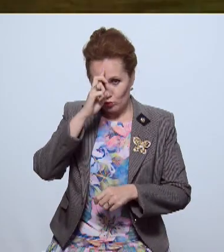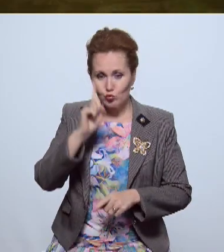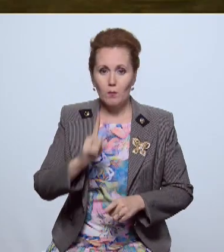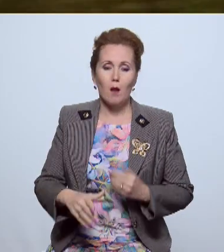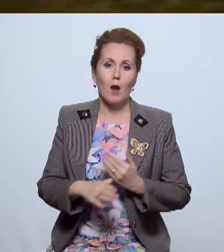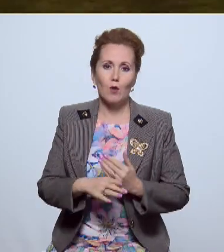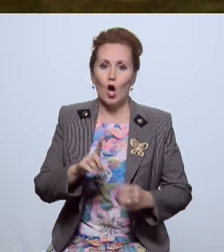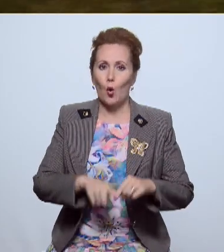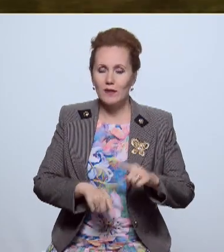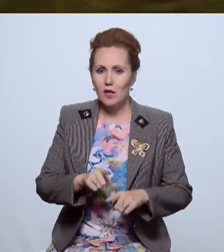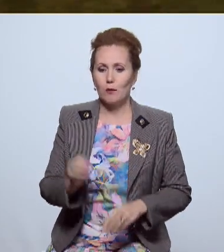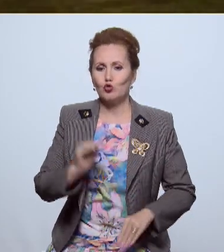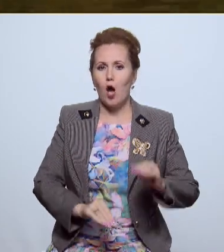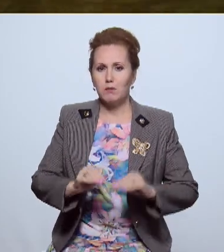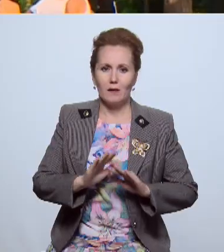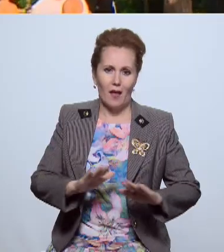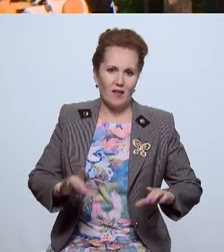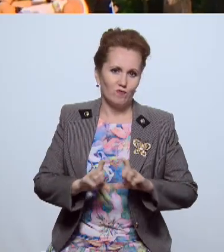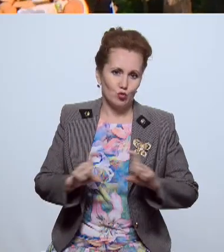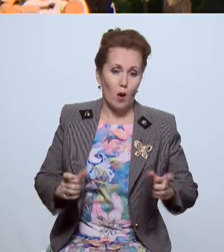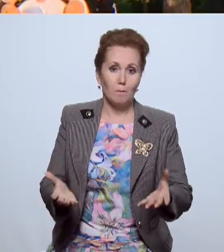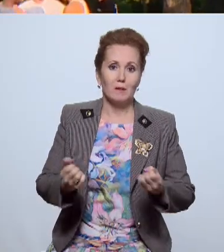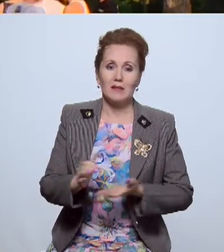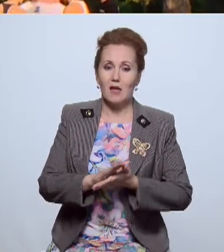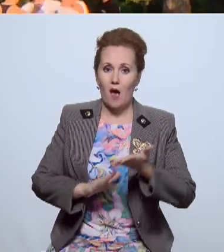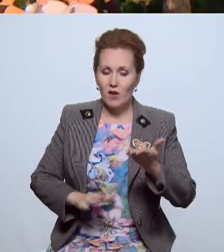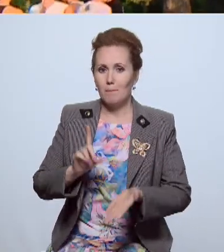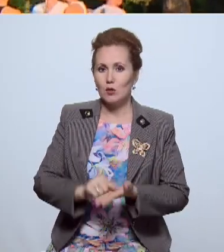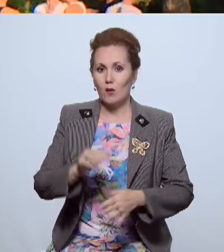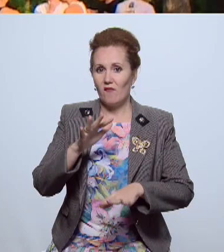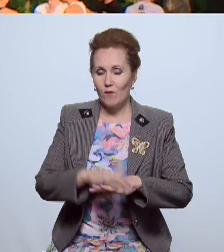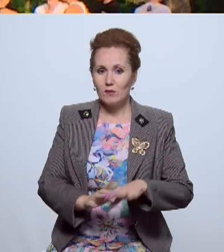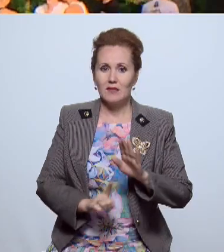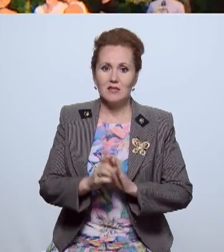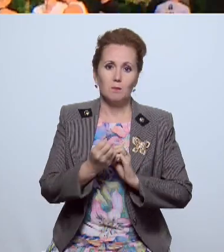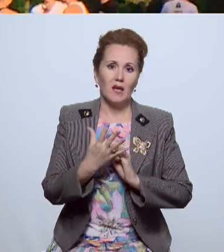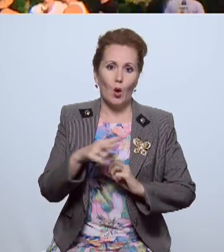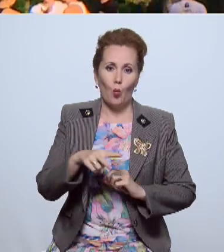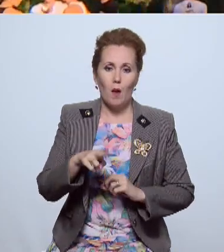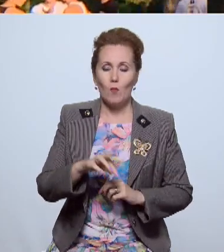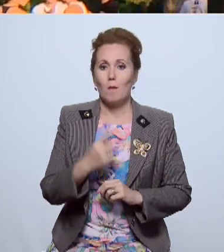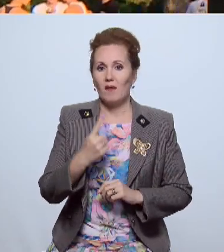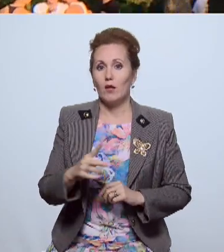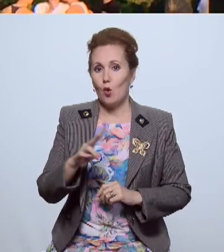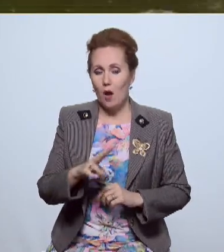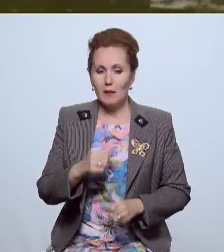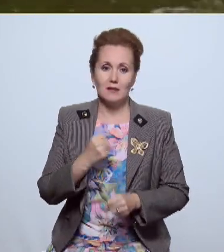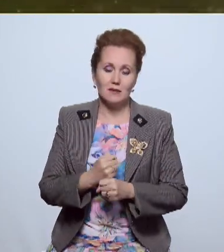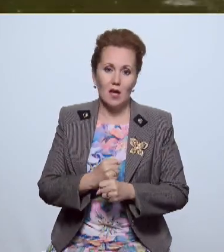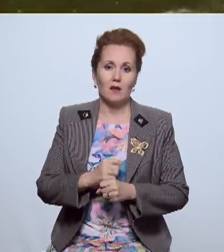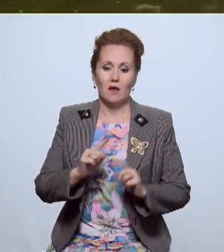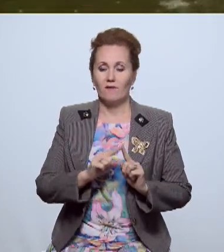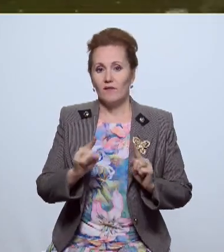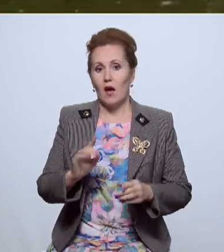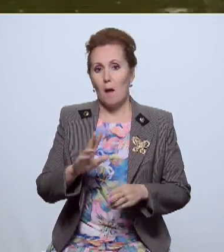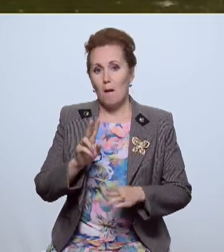родителям собрать детей в школу. Принимать заявление будет пенсионный фонд с 15 июля по 1 ноября. Сделать это можно как в отделении